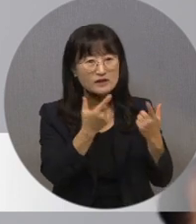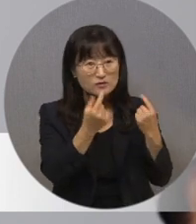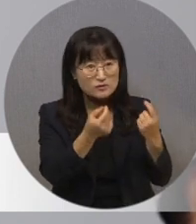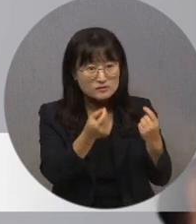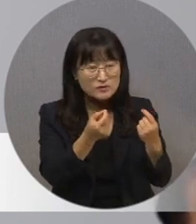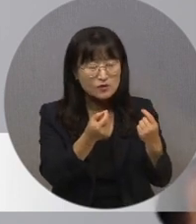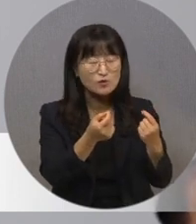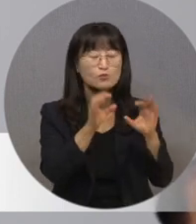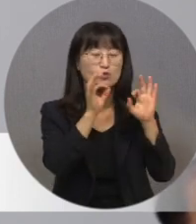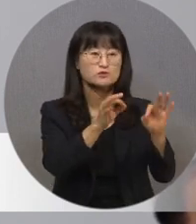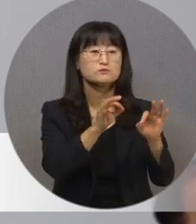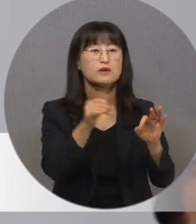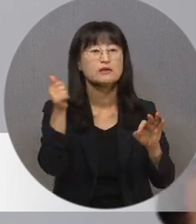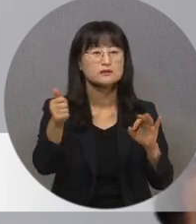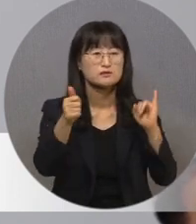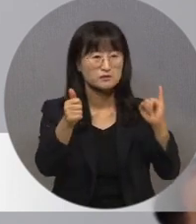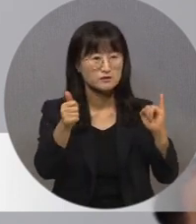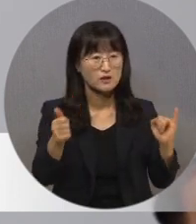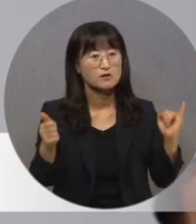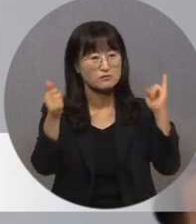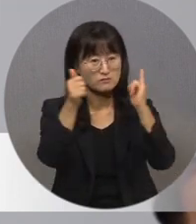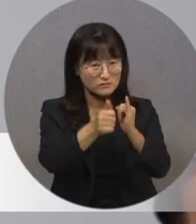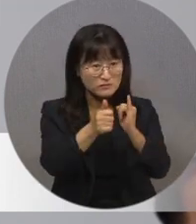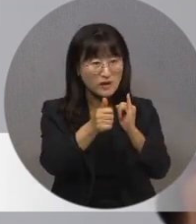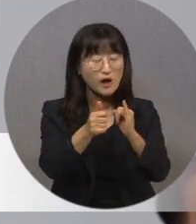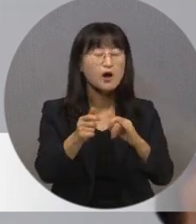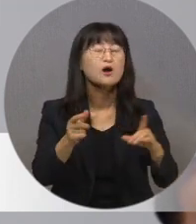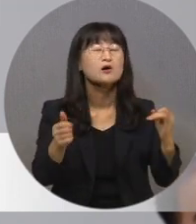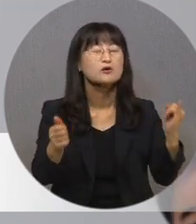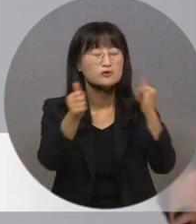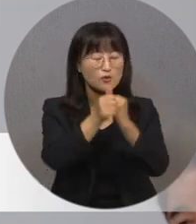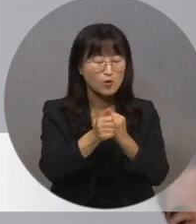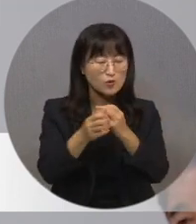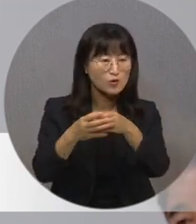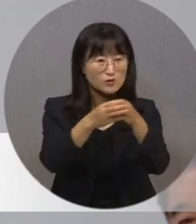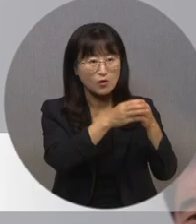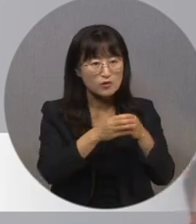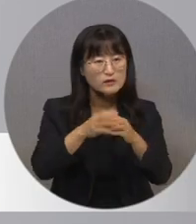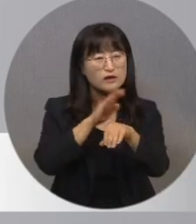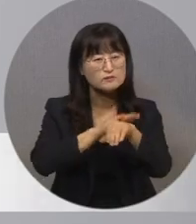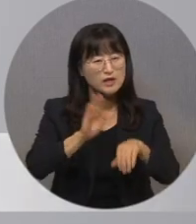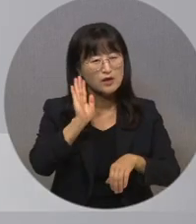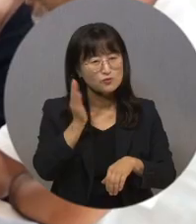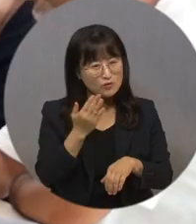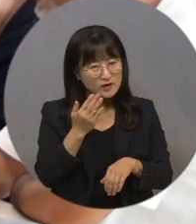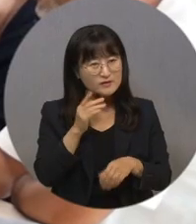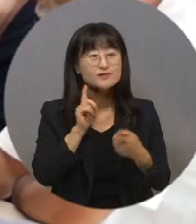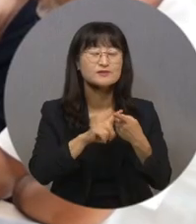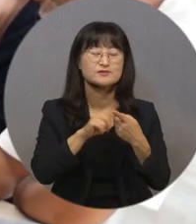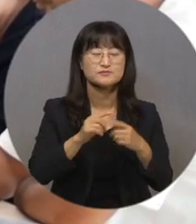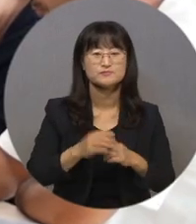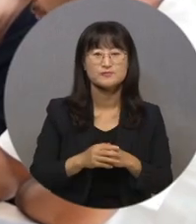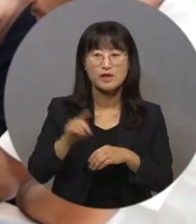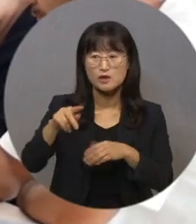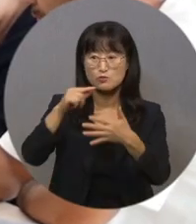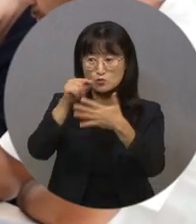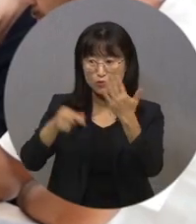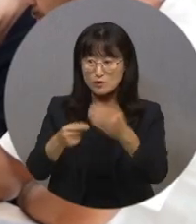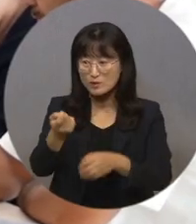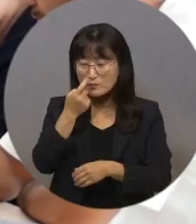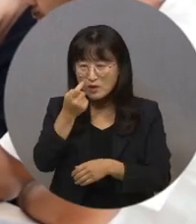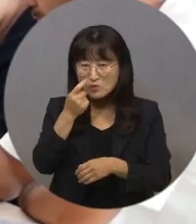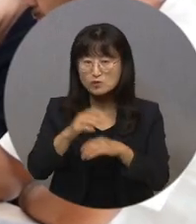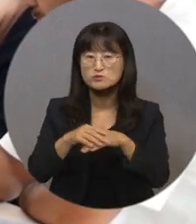새로 만나서 어떻게 하면 두 사람이 조화롭게 잘 결혼생활을 할 수 있을 것인지. 이 프로그램을 통해